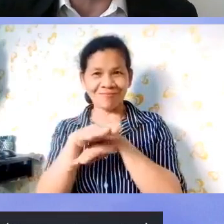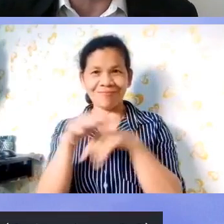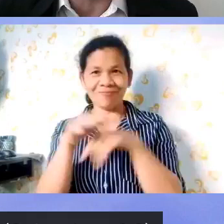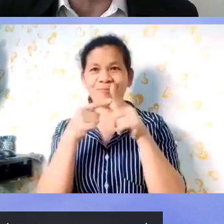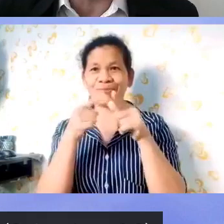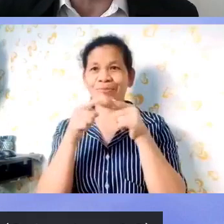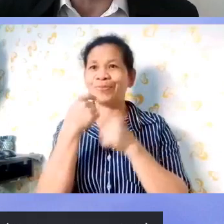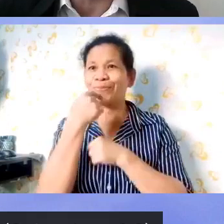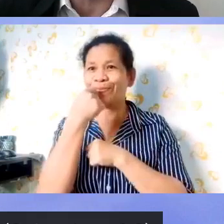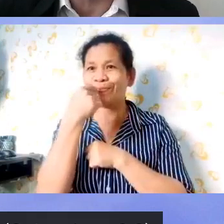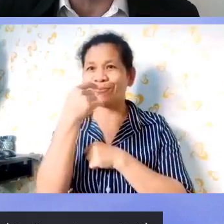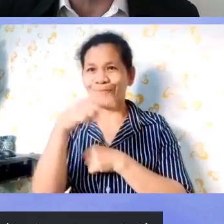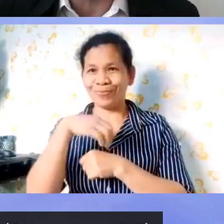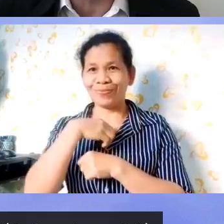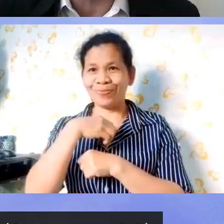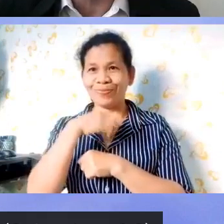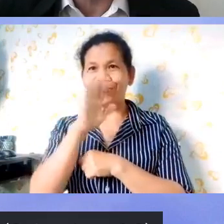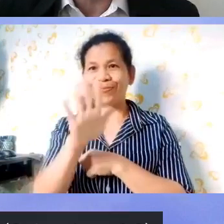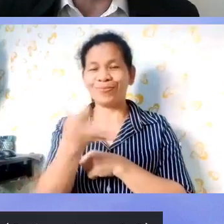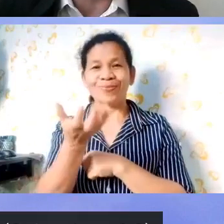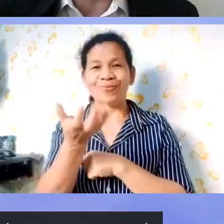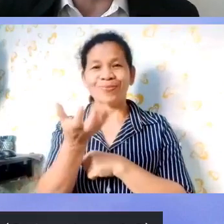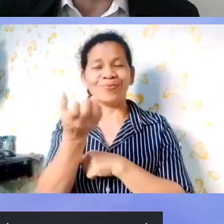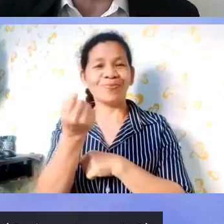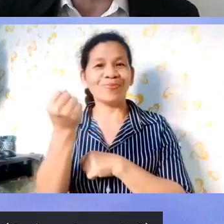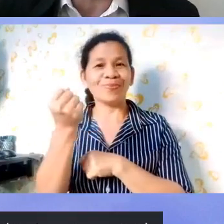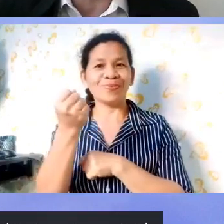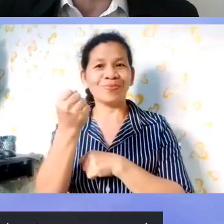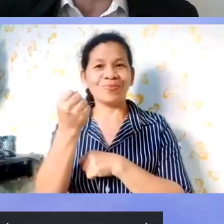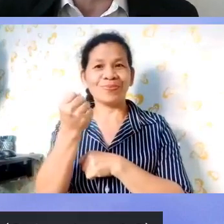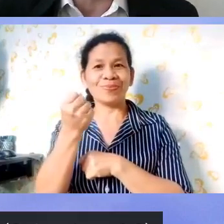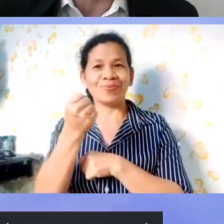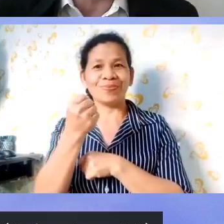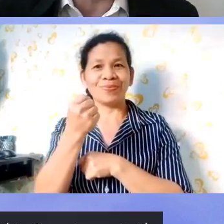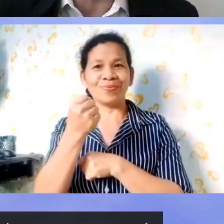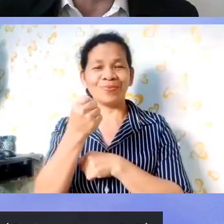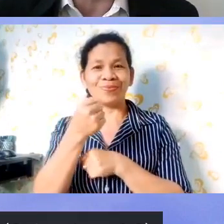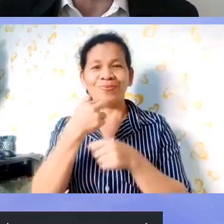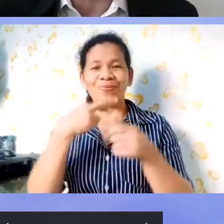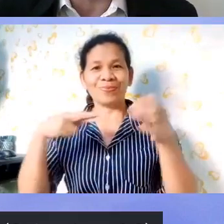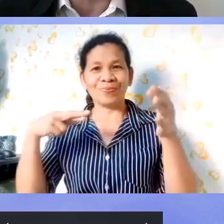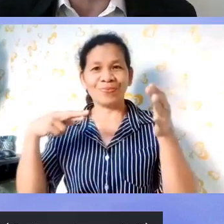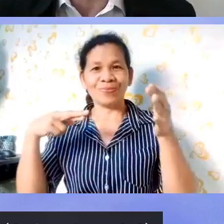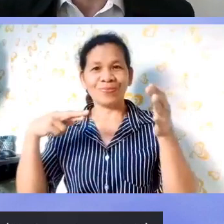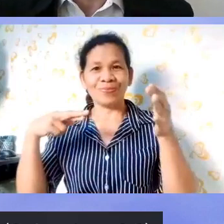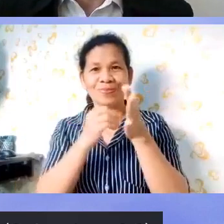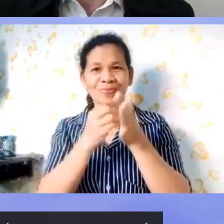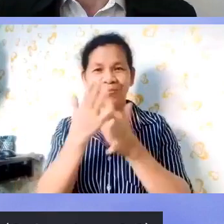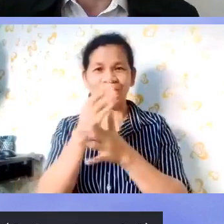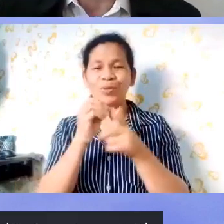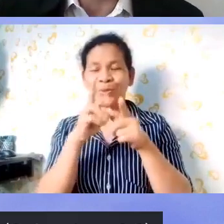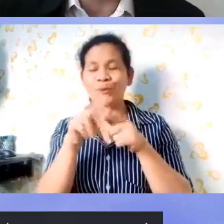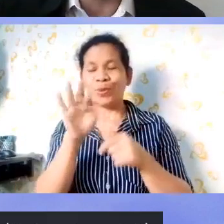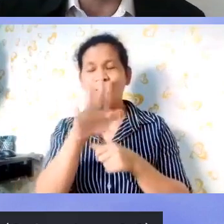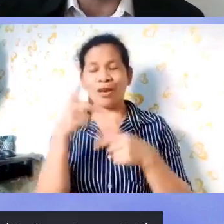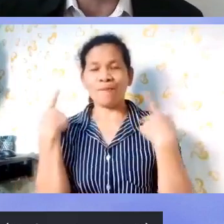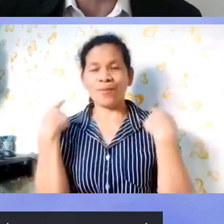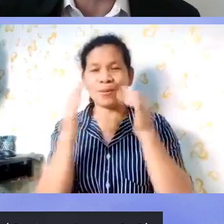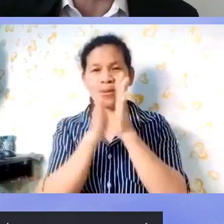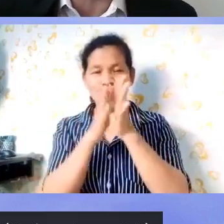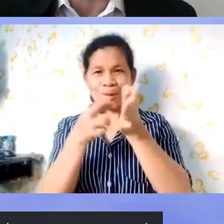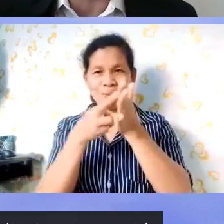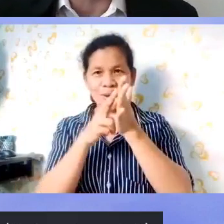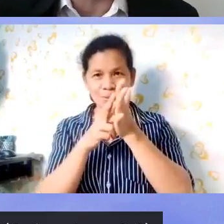mga reflection. At kung sakaling meron kayong prayer request, mamaya at mga pasasalamat. Okay, atin pong unahin